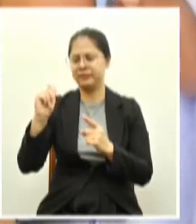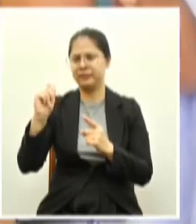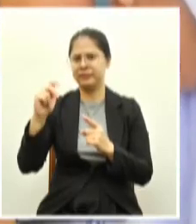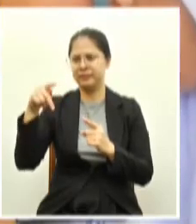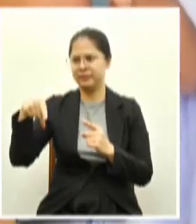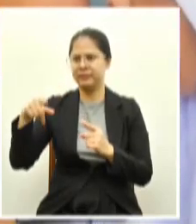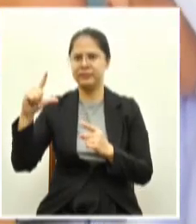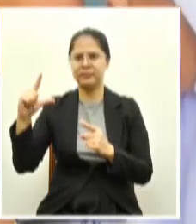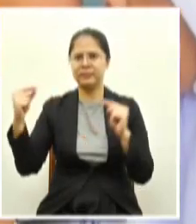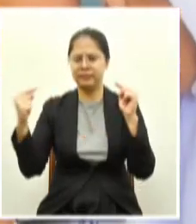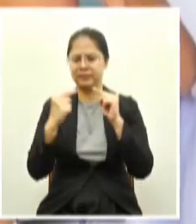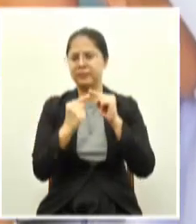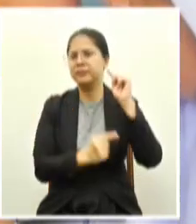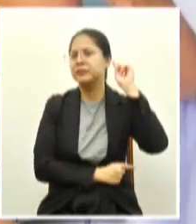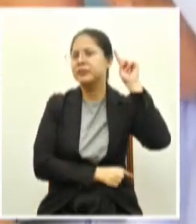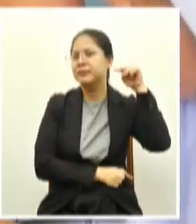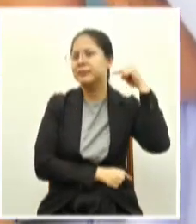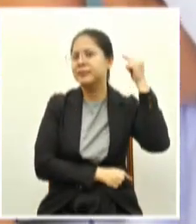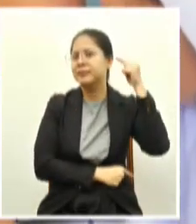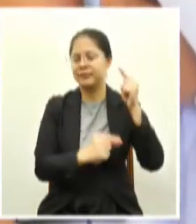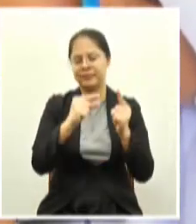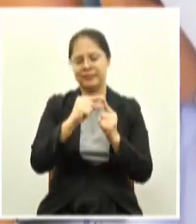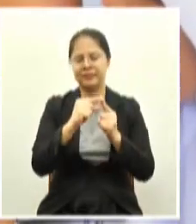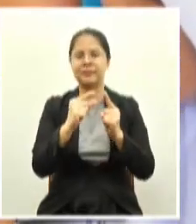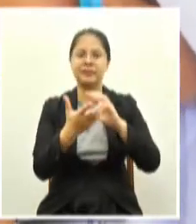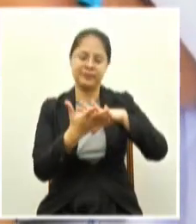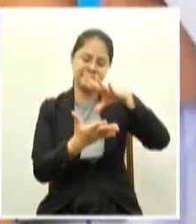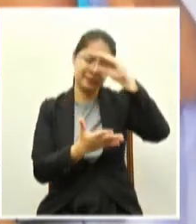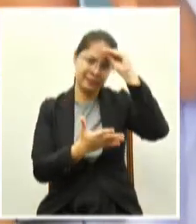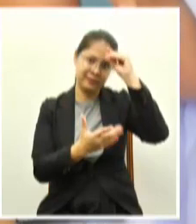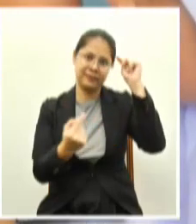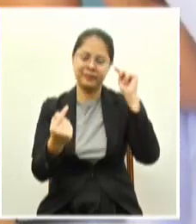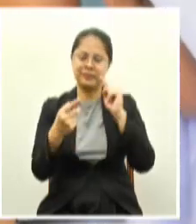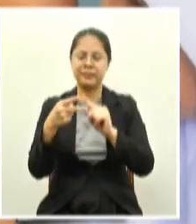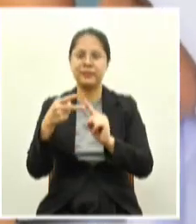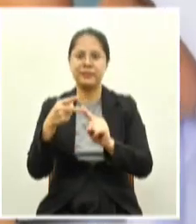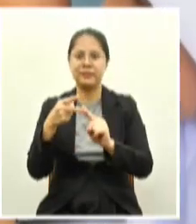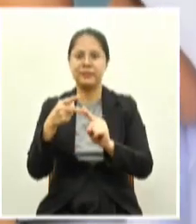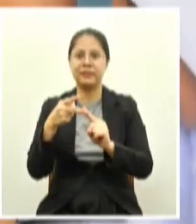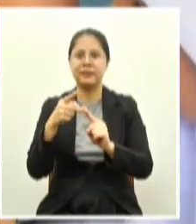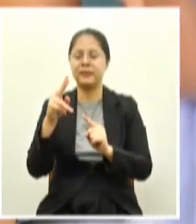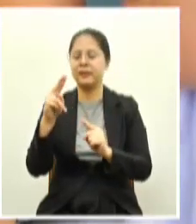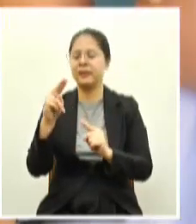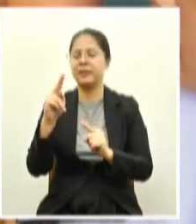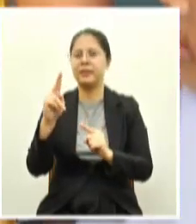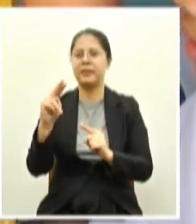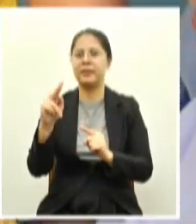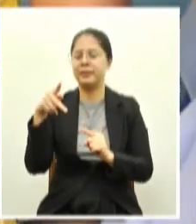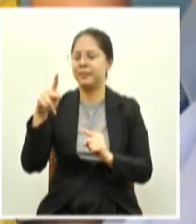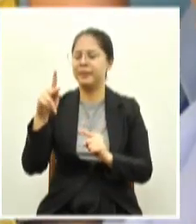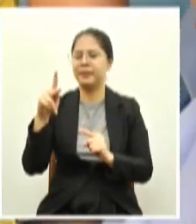ำว่าผู้หญิงค่ะ แล้วก ็มีคำว่าบังออนกันดากัลยาม